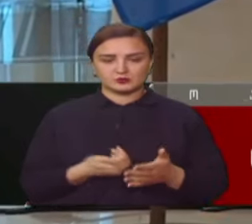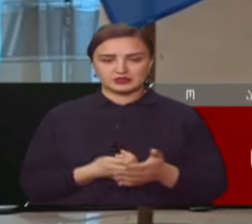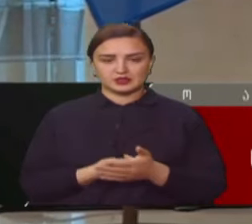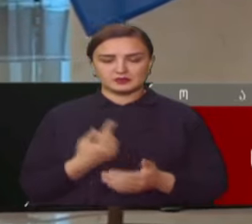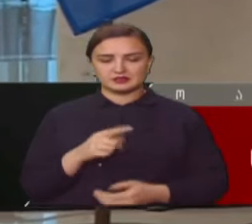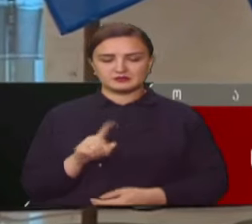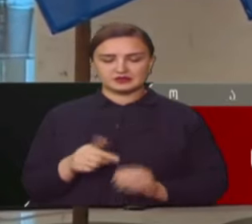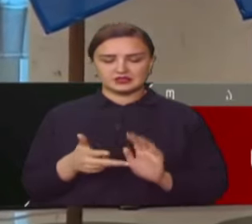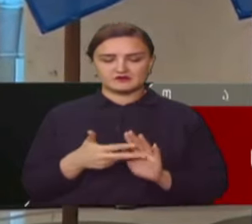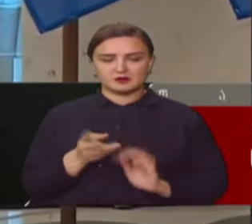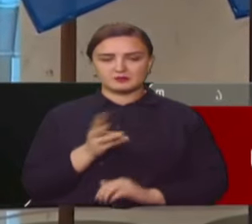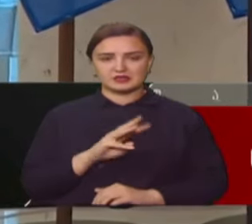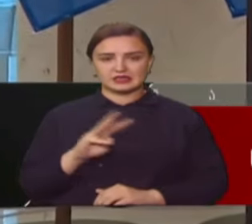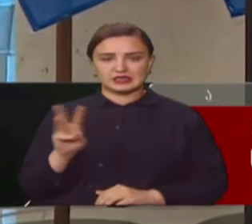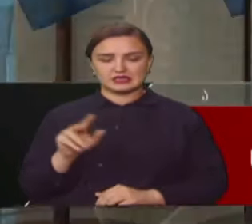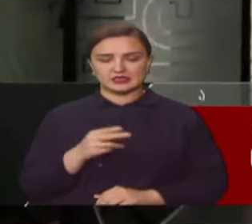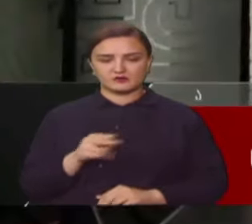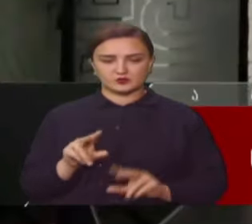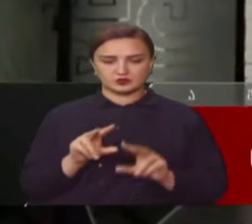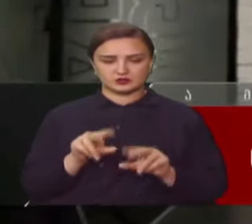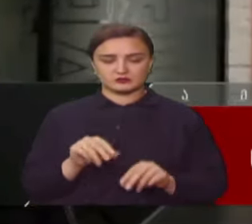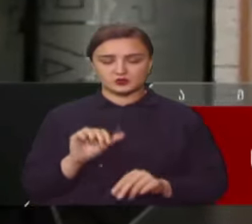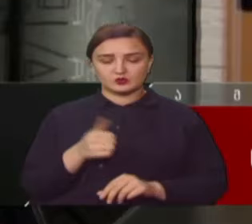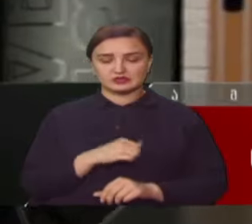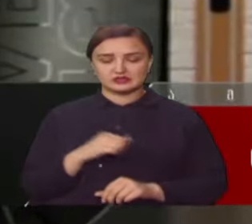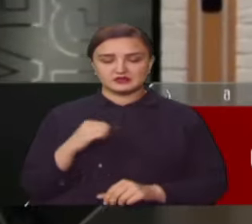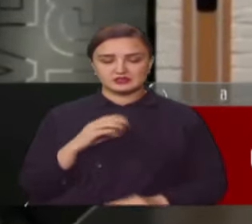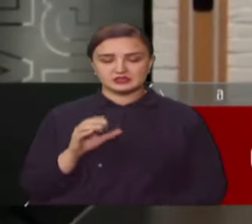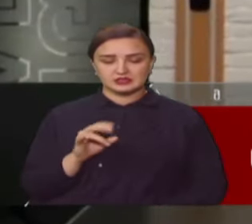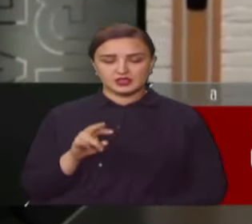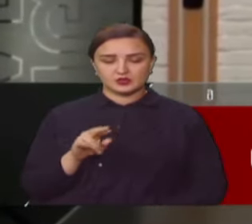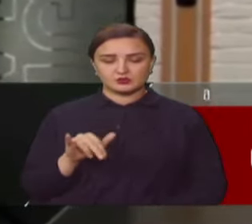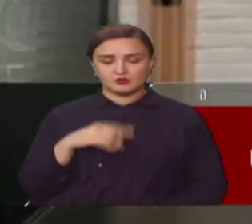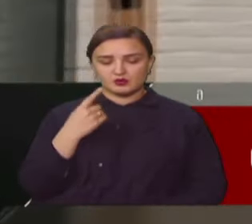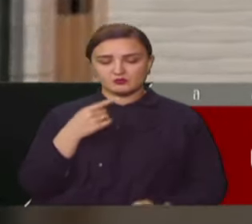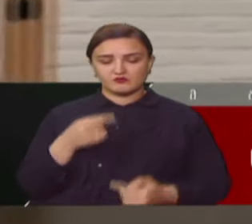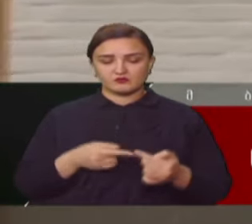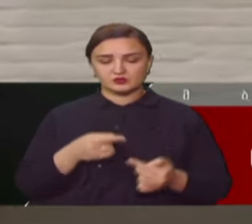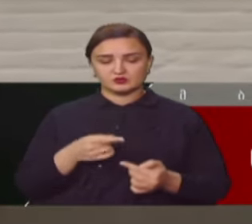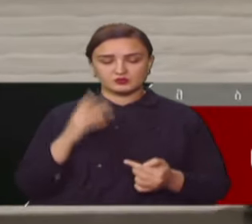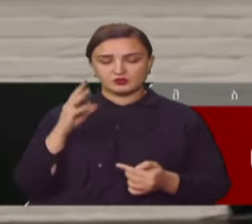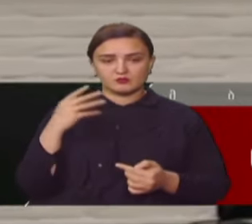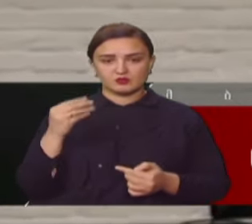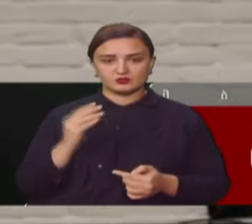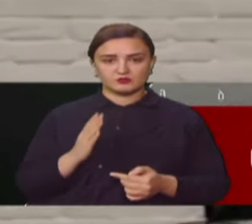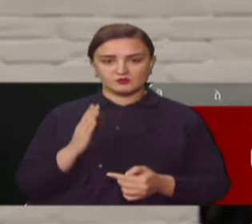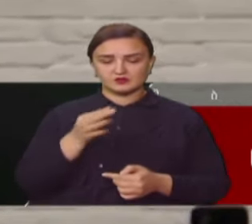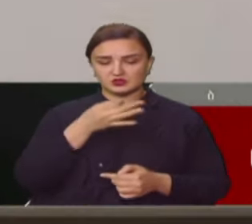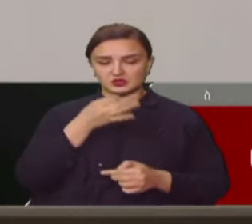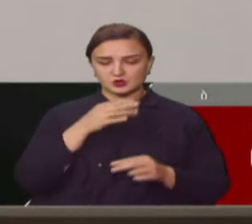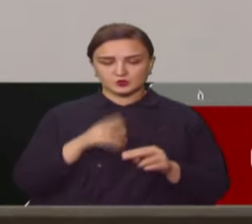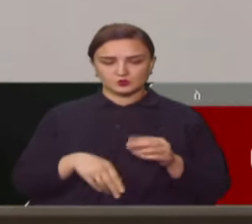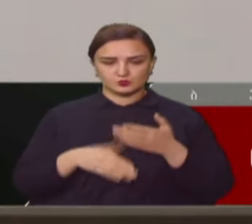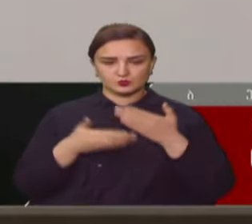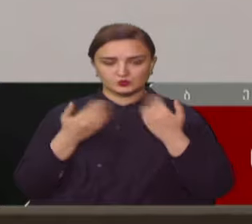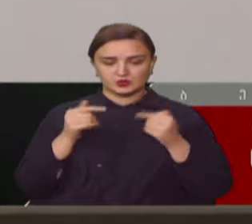Ertm tel 8 miliard euro stapirda. Tunța rogorț tavat sandu ambobs brzola Moldovis momaulisa tuis gerda srulebuli araris. Am